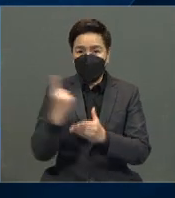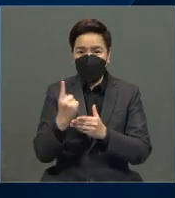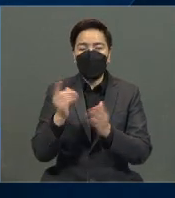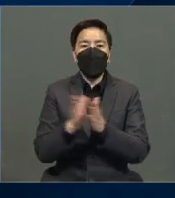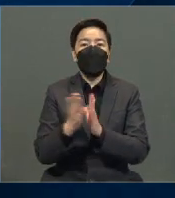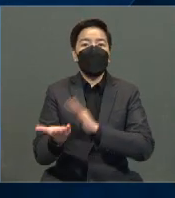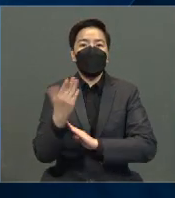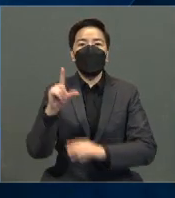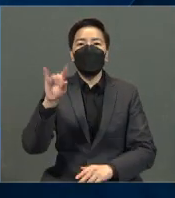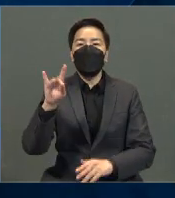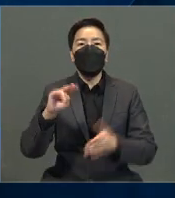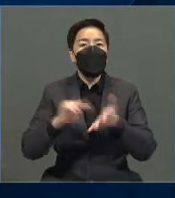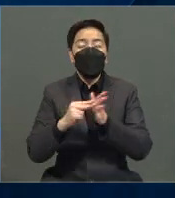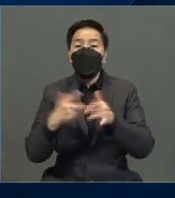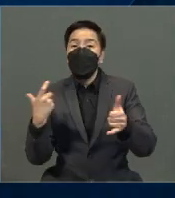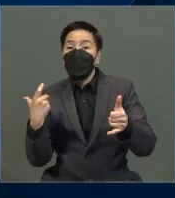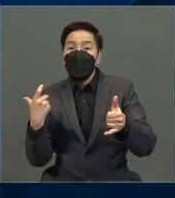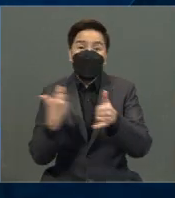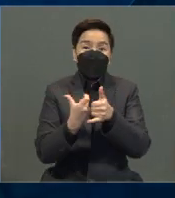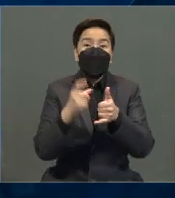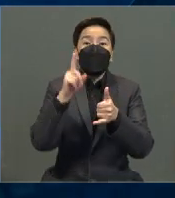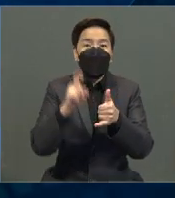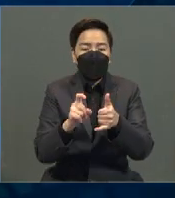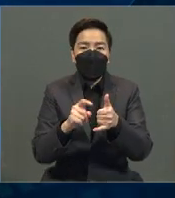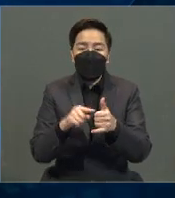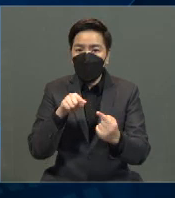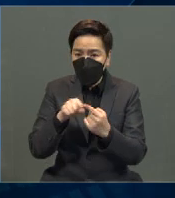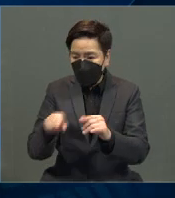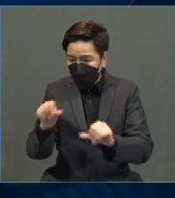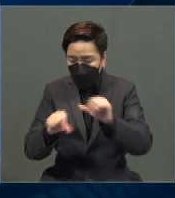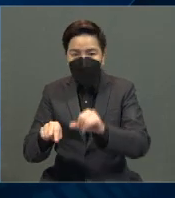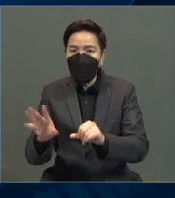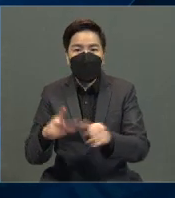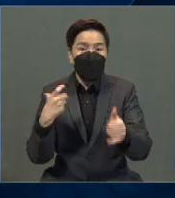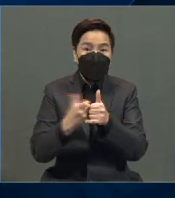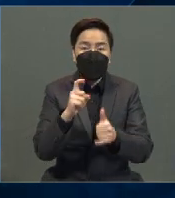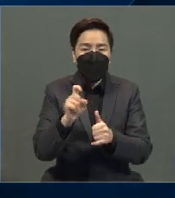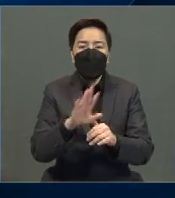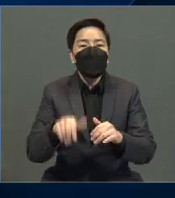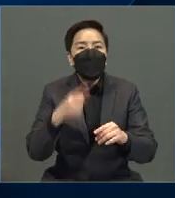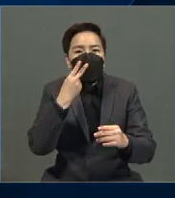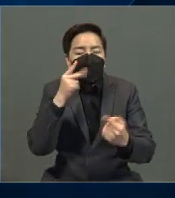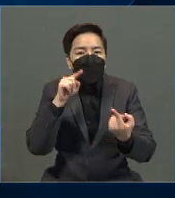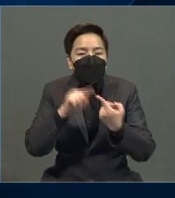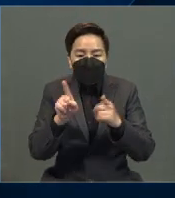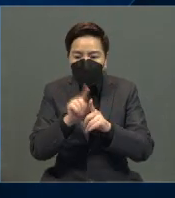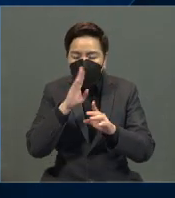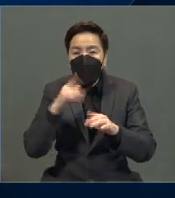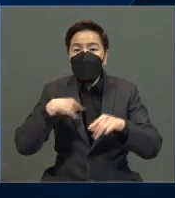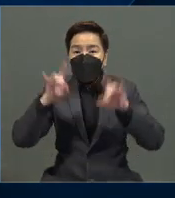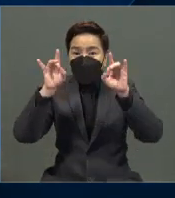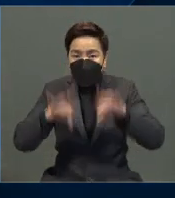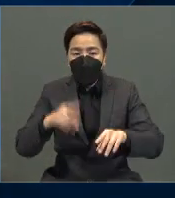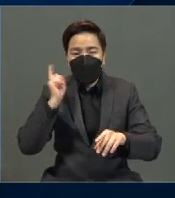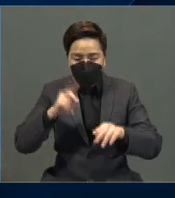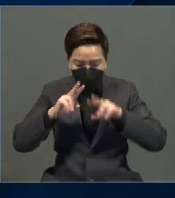าไม่ใช่ว่าเป็นผลจากวัคซีนนะครับตามหลักการของเราเมื่อมีเหตุการณ์รุนแรงนะครับก็จะ